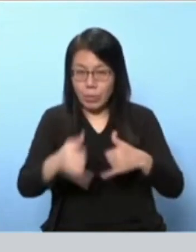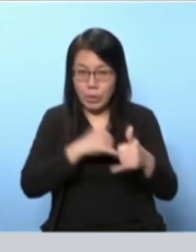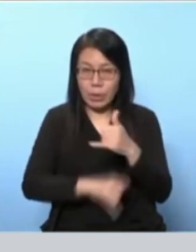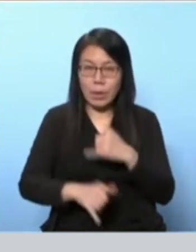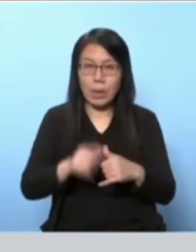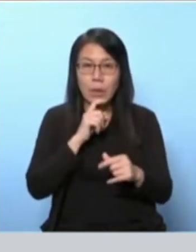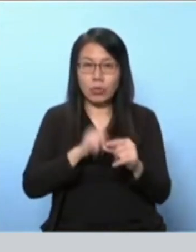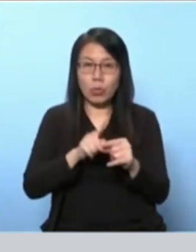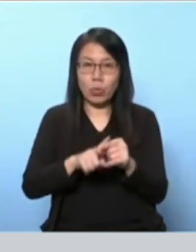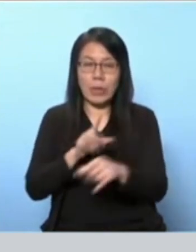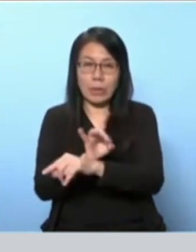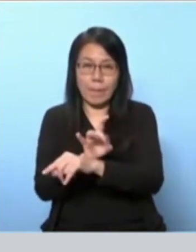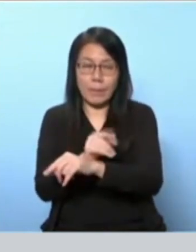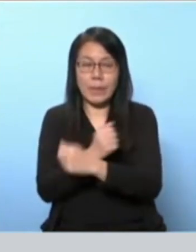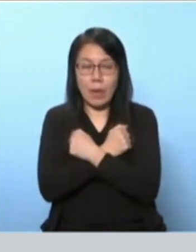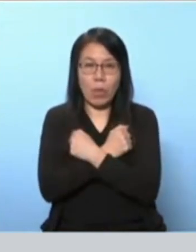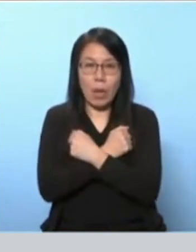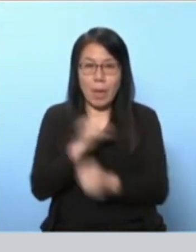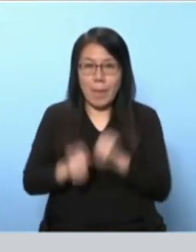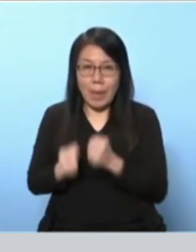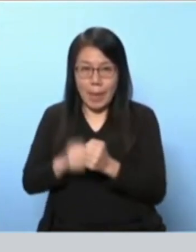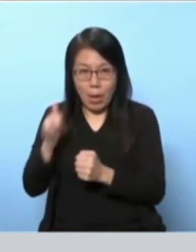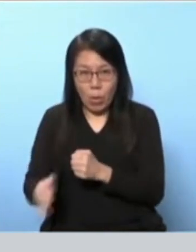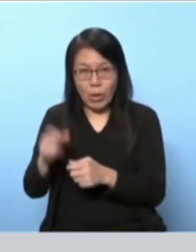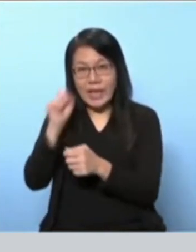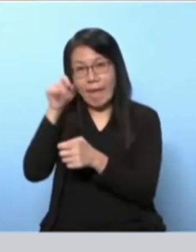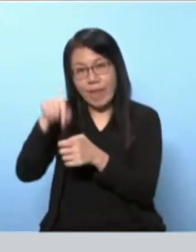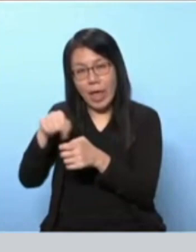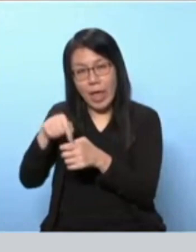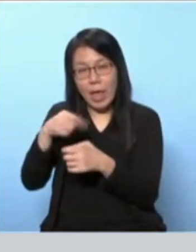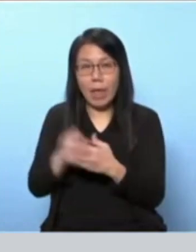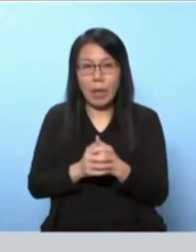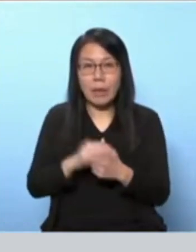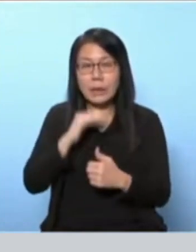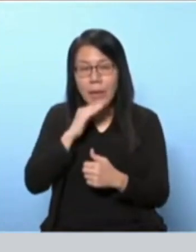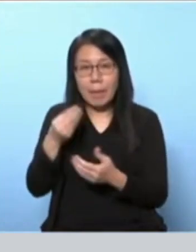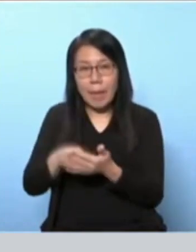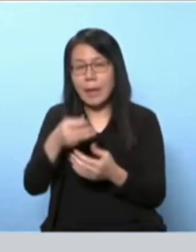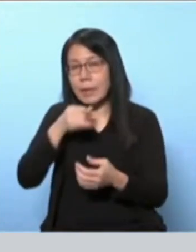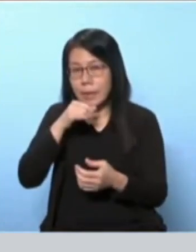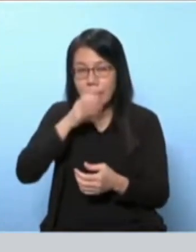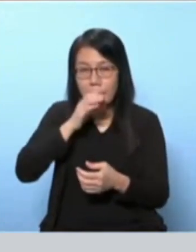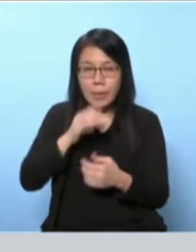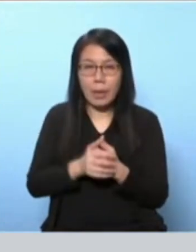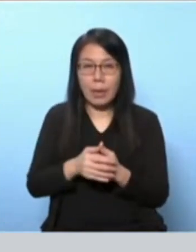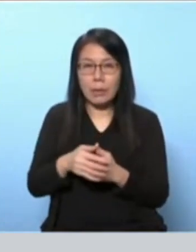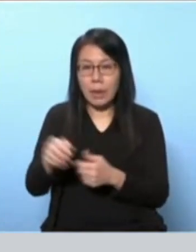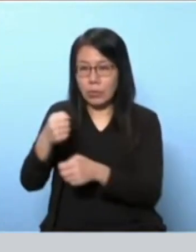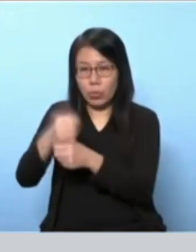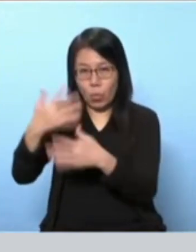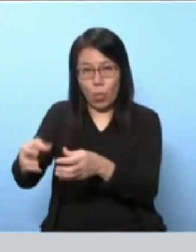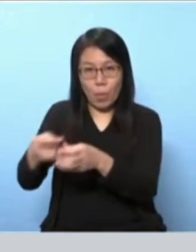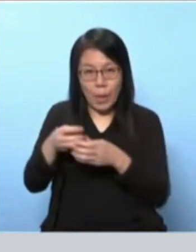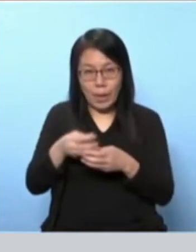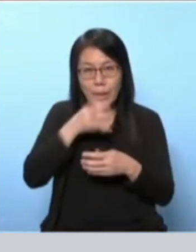唔係好長嘅，15分鐘嘅休息，大家都會跑落去嗰個咖啡鋪度咧，就係等去買飲品。但係等到嗰杯嘢整好之後